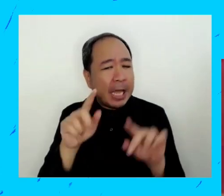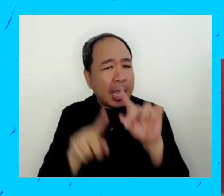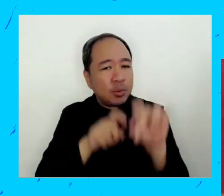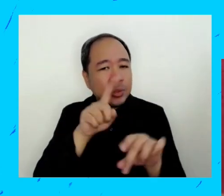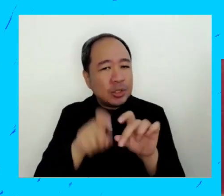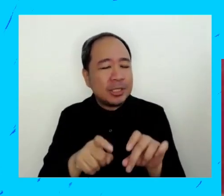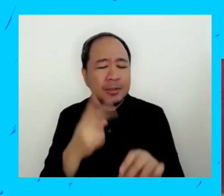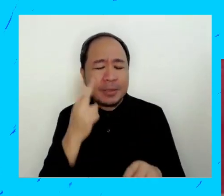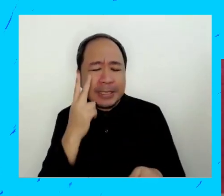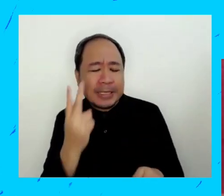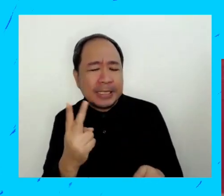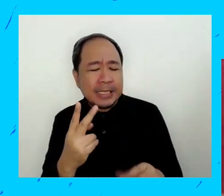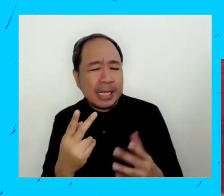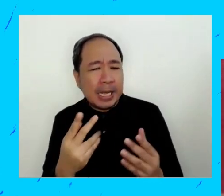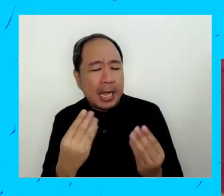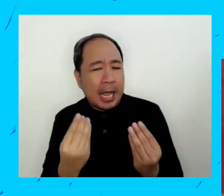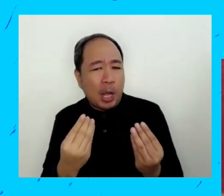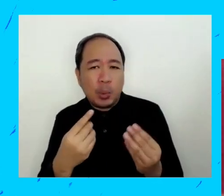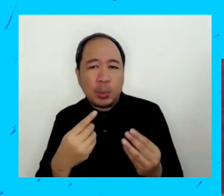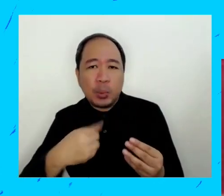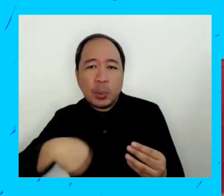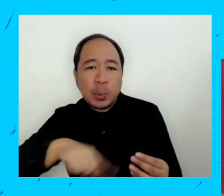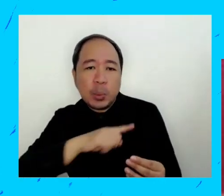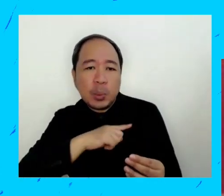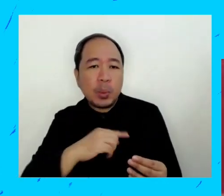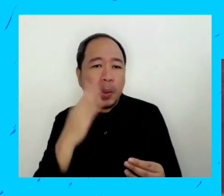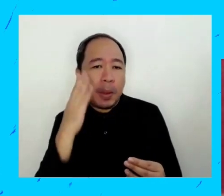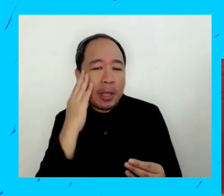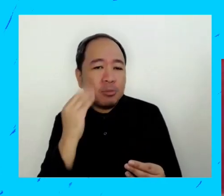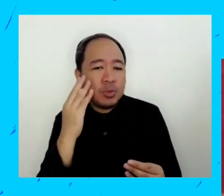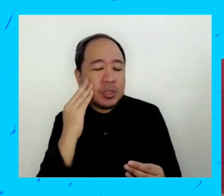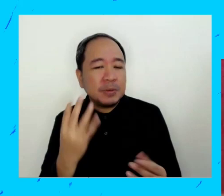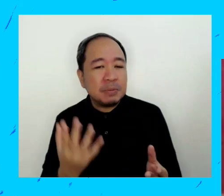voir exactement ce que ça signifie pour nous.